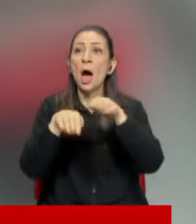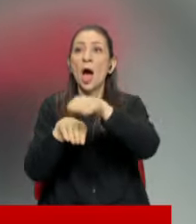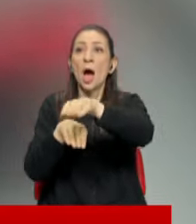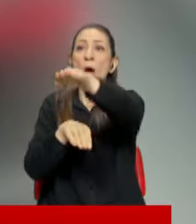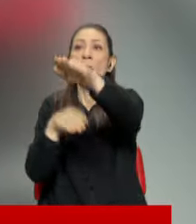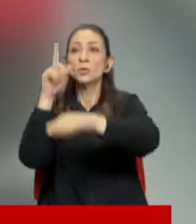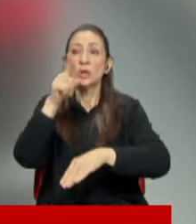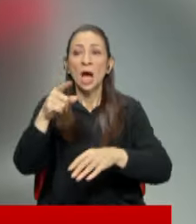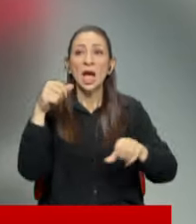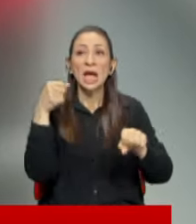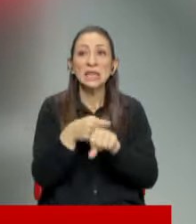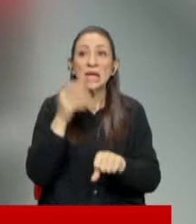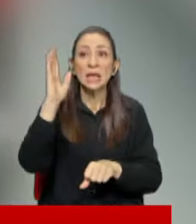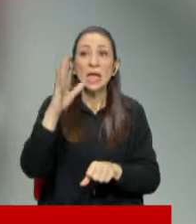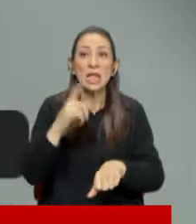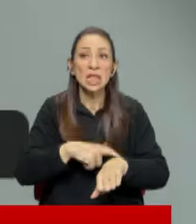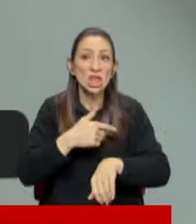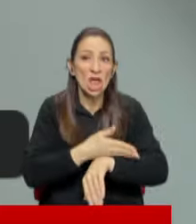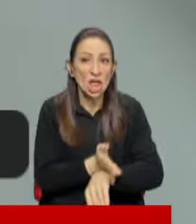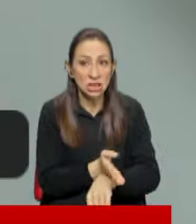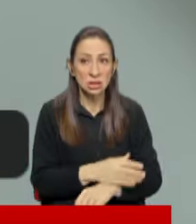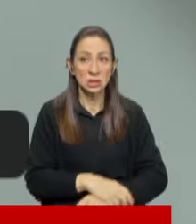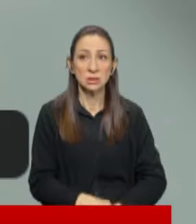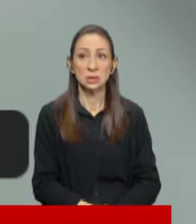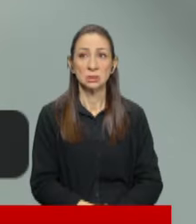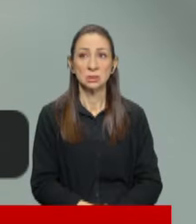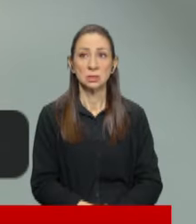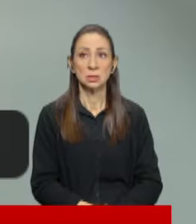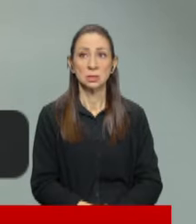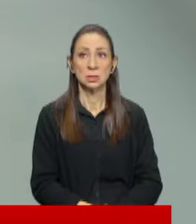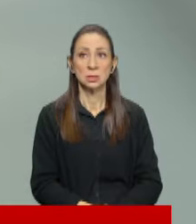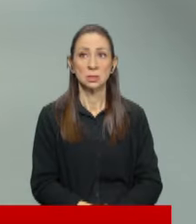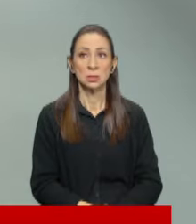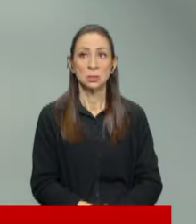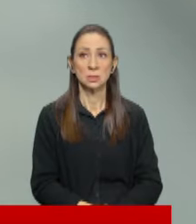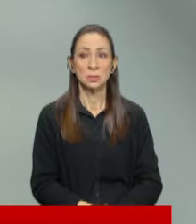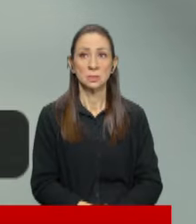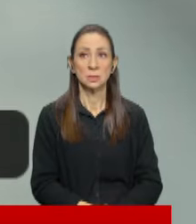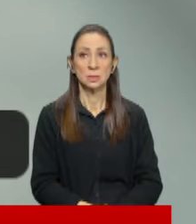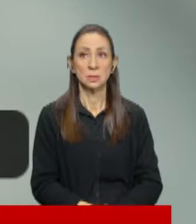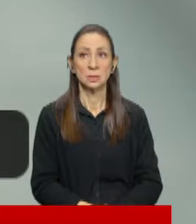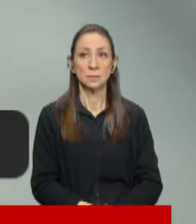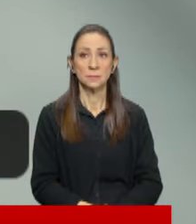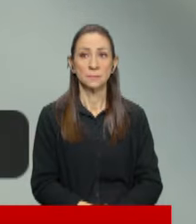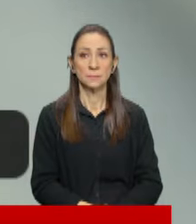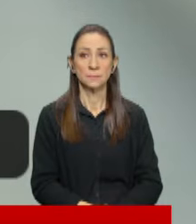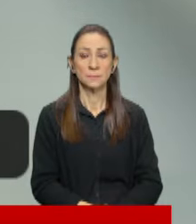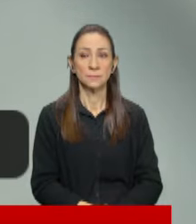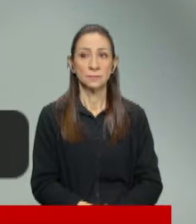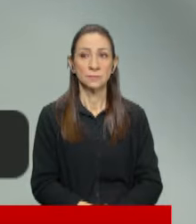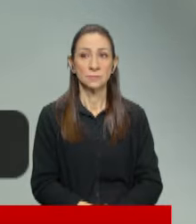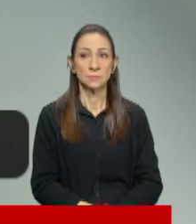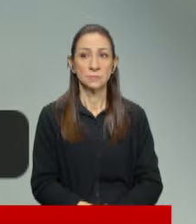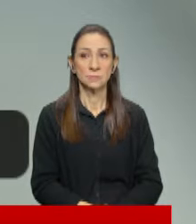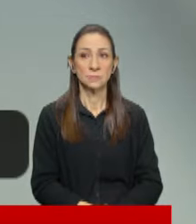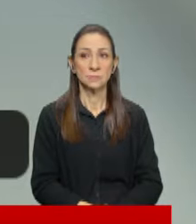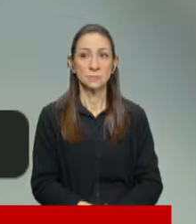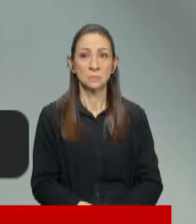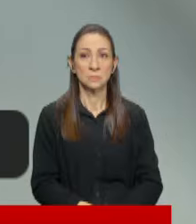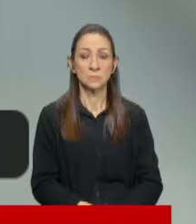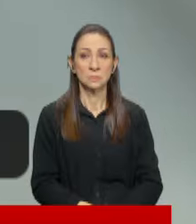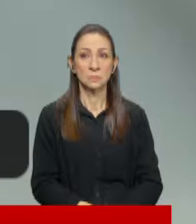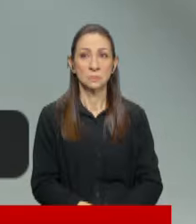yüzünden kazaya yetişmekte gecikti. Ne işin var senin emniyet şeridinde ya? Boşalt emniyet şeridini. Sola yanaş